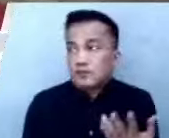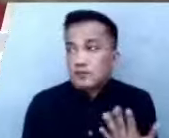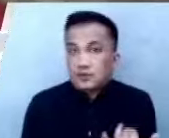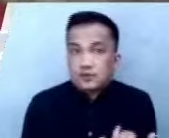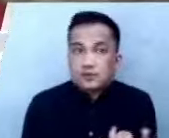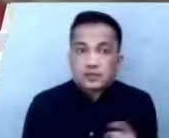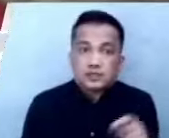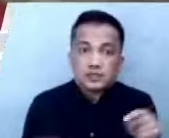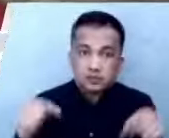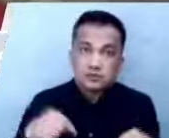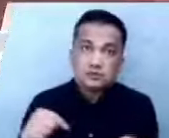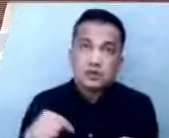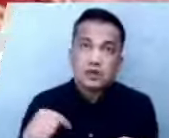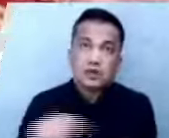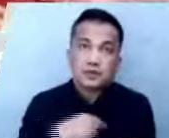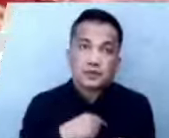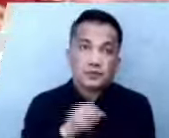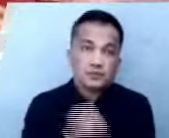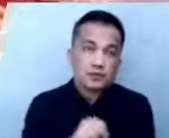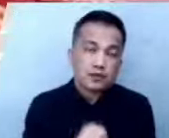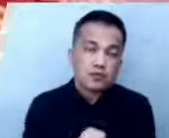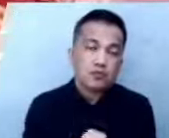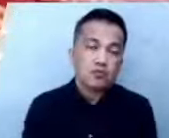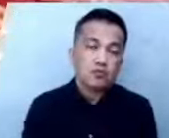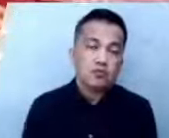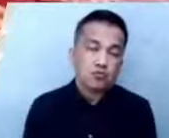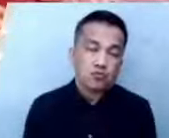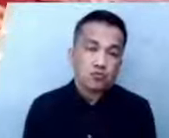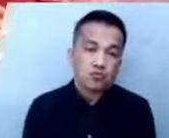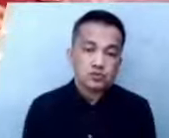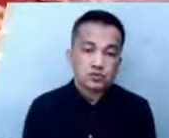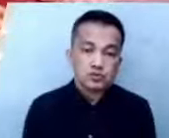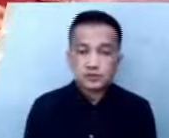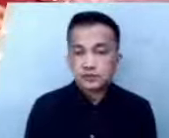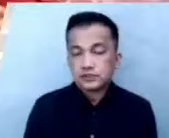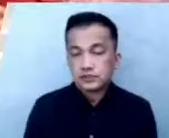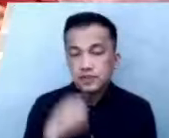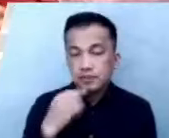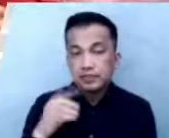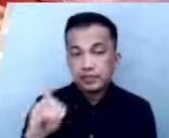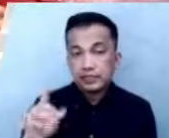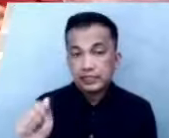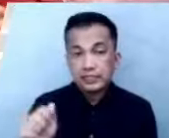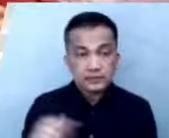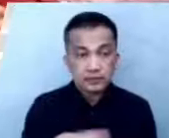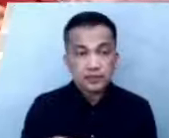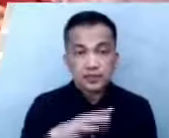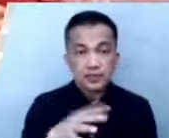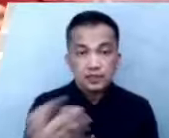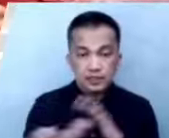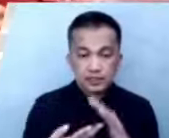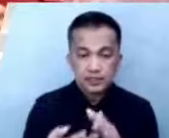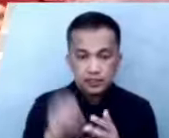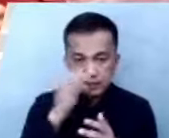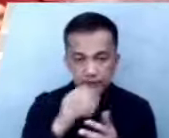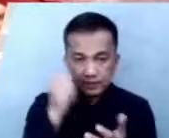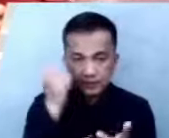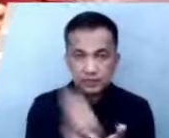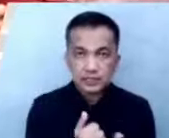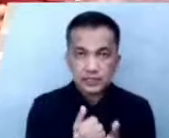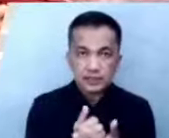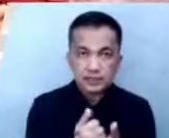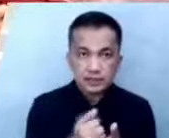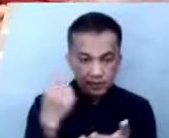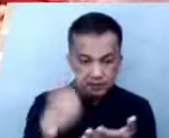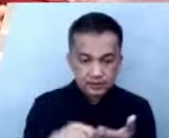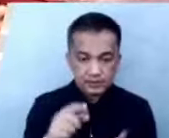ano namin, hanap buhay. Payo ng Department of Agriculture sa mga mamimili, hanapin ang tatak ng pagkakasuri ng NMIS